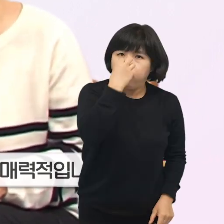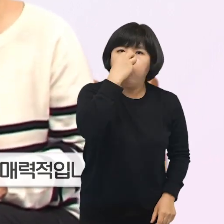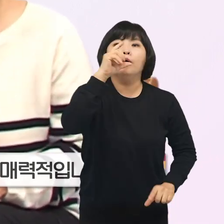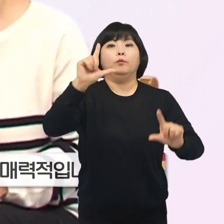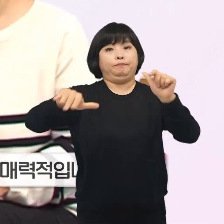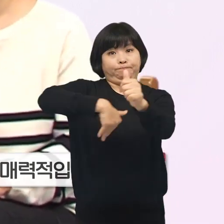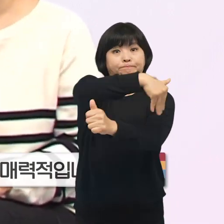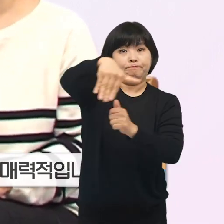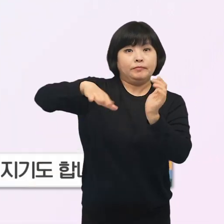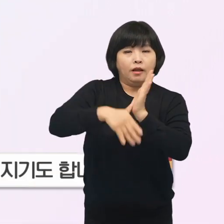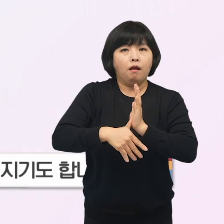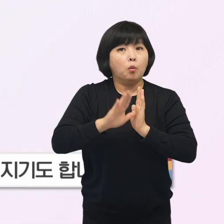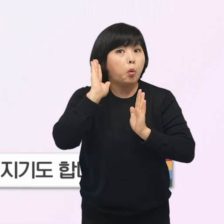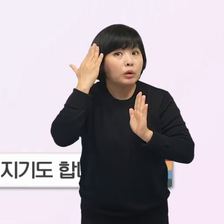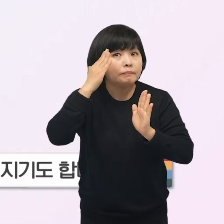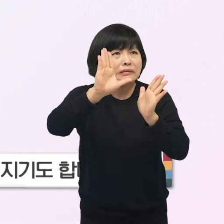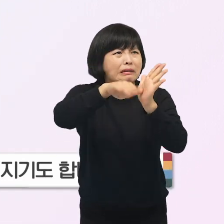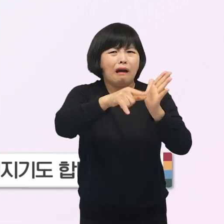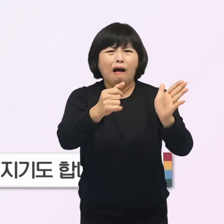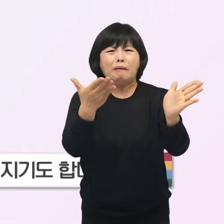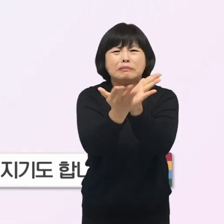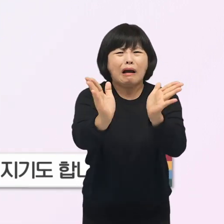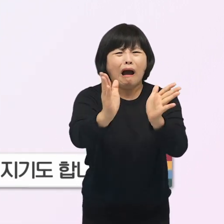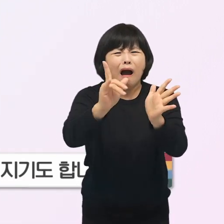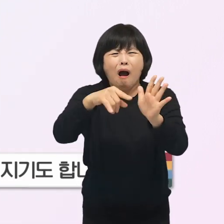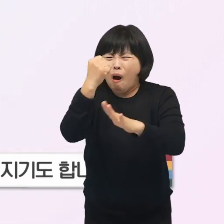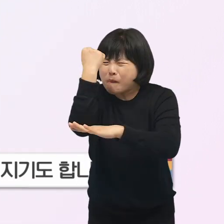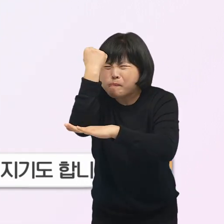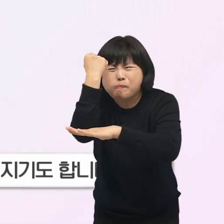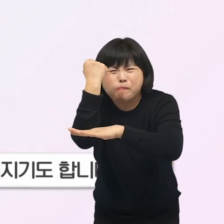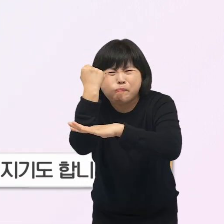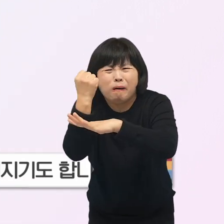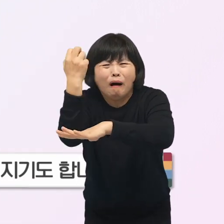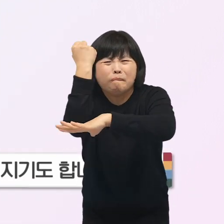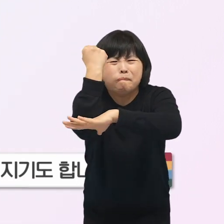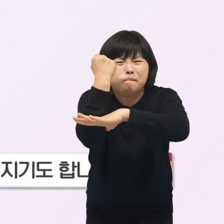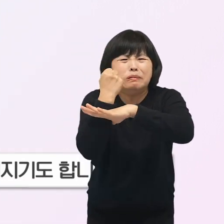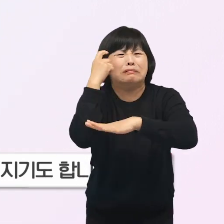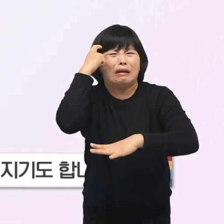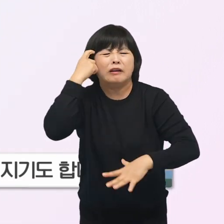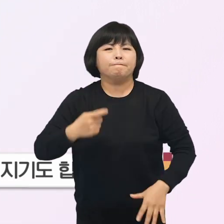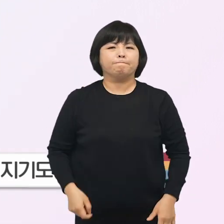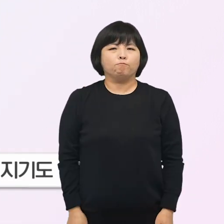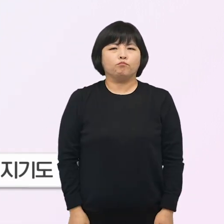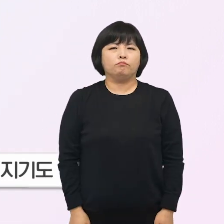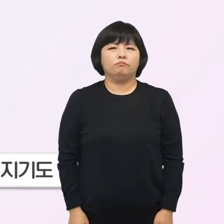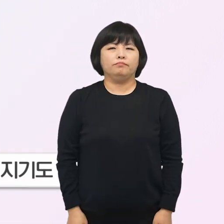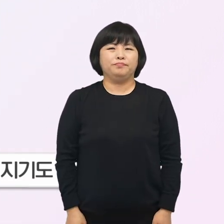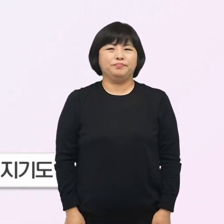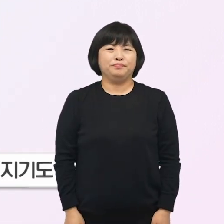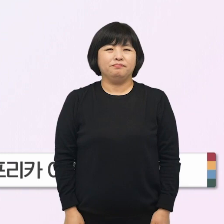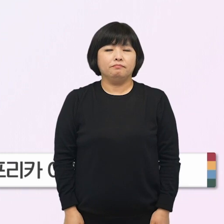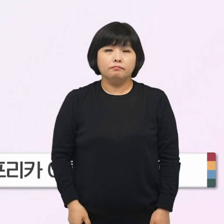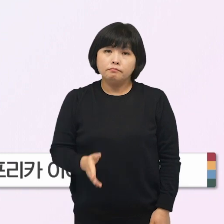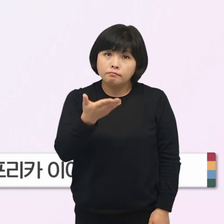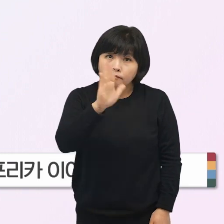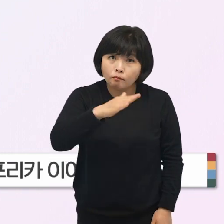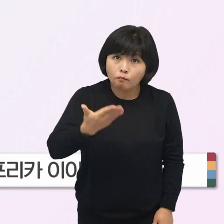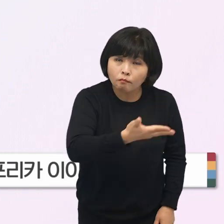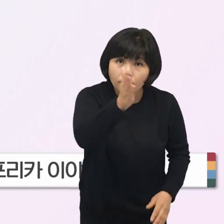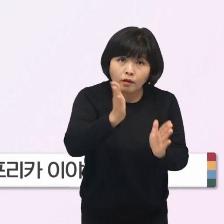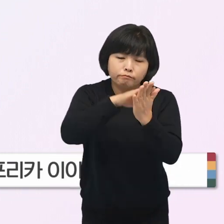매력적입니다. 때론 요즘 시대와 맞지 않기에 낡은 것으로 여겨지기도 합니다.